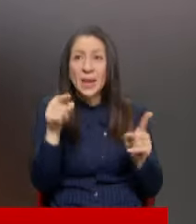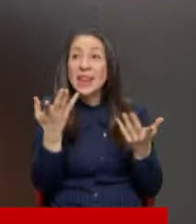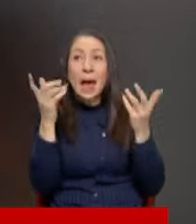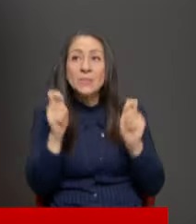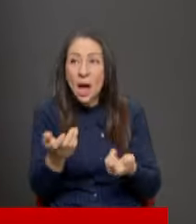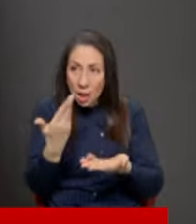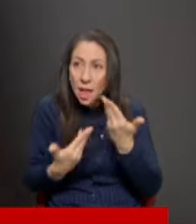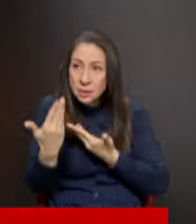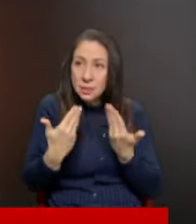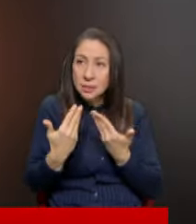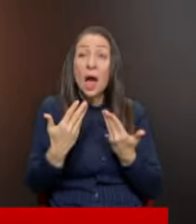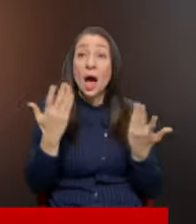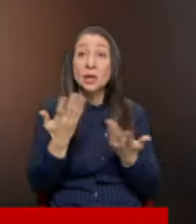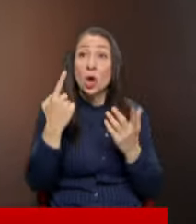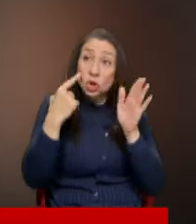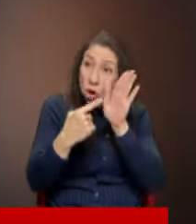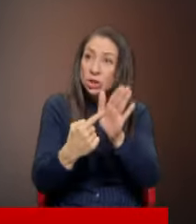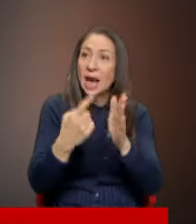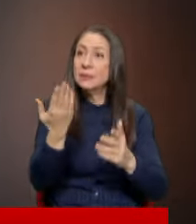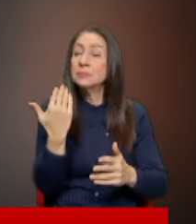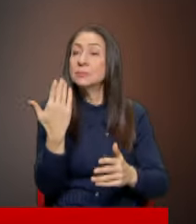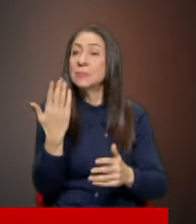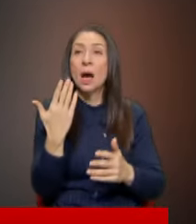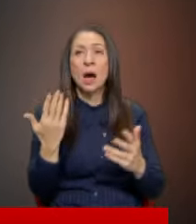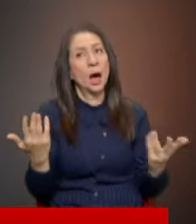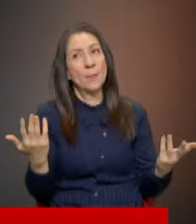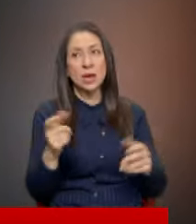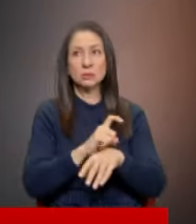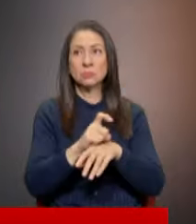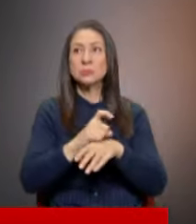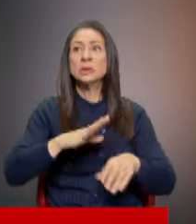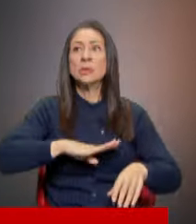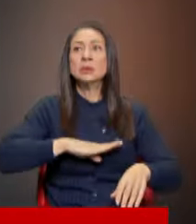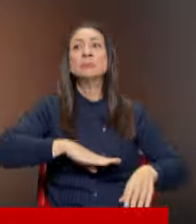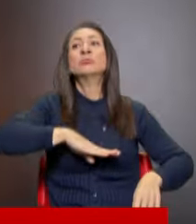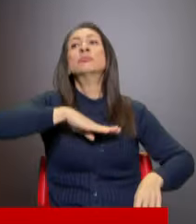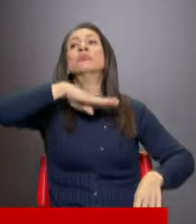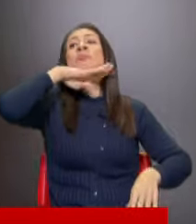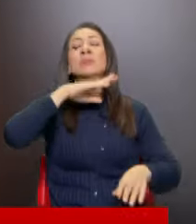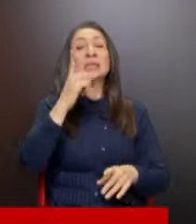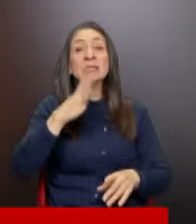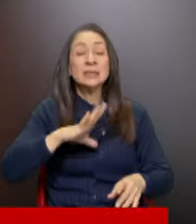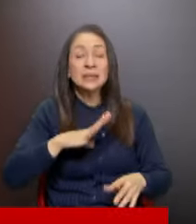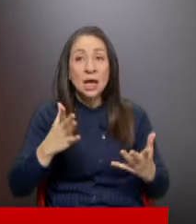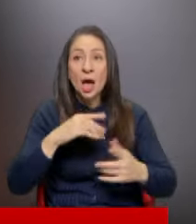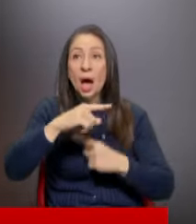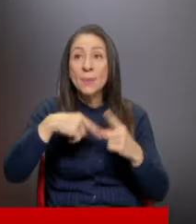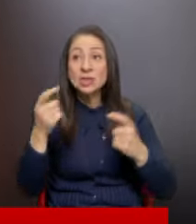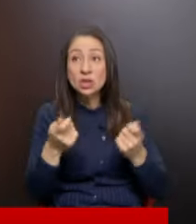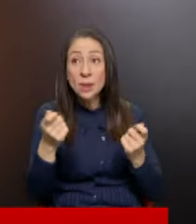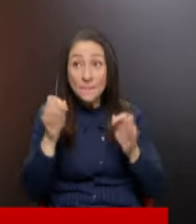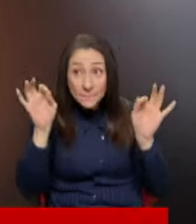yapıldığını anlatmasını Hatta göstermesini istediler ancak öfke sabırları da tüketti tek istedikleri arama